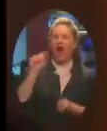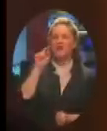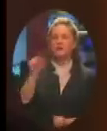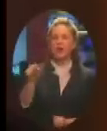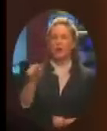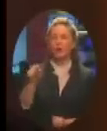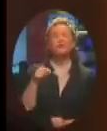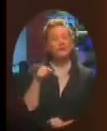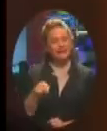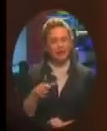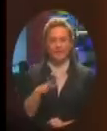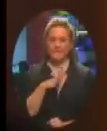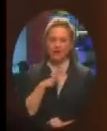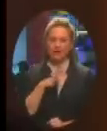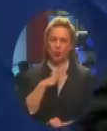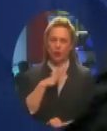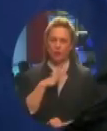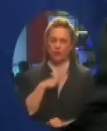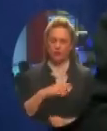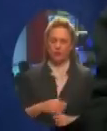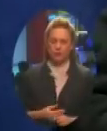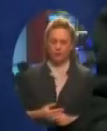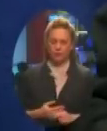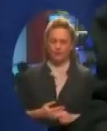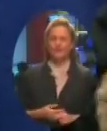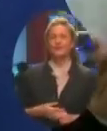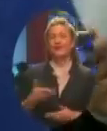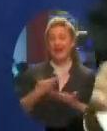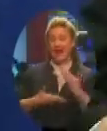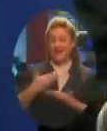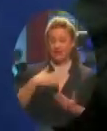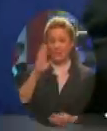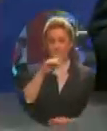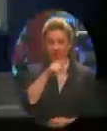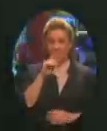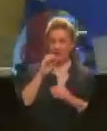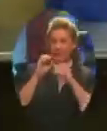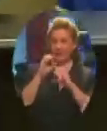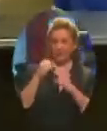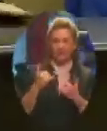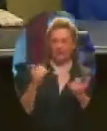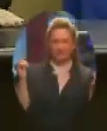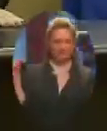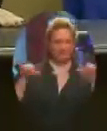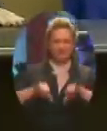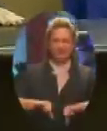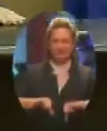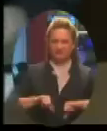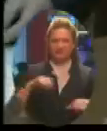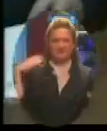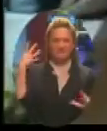הסכנה מאיימת על כולנו. מערכת היחסים בין נתניהו לתקשורת נמצאת כעת בשפל המדרגה מכל שנות